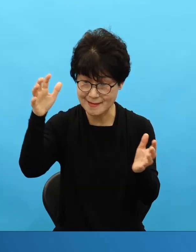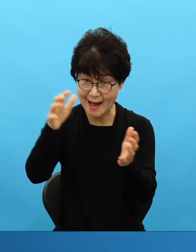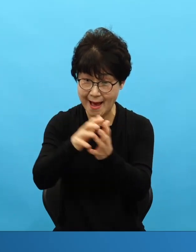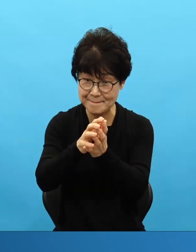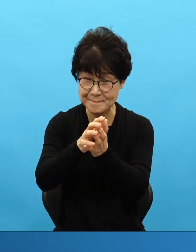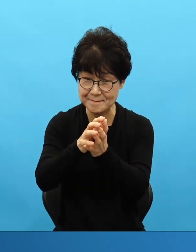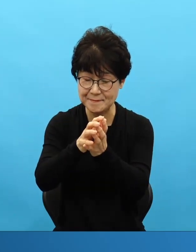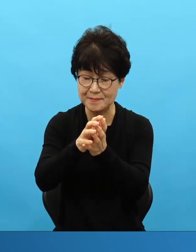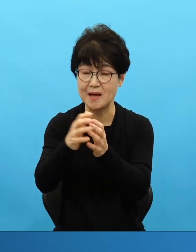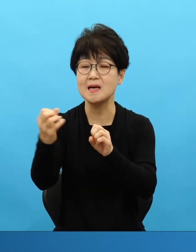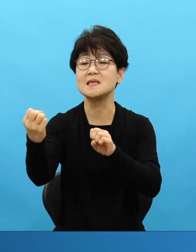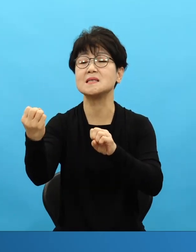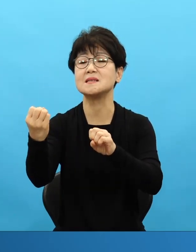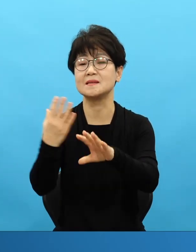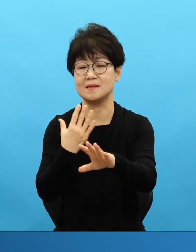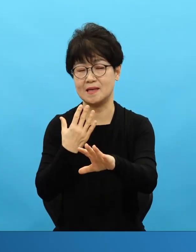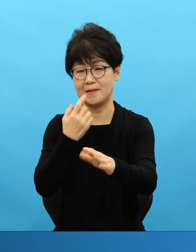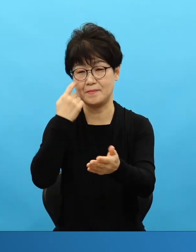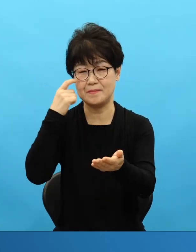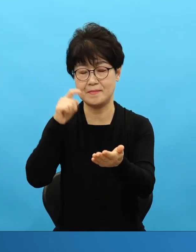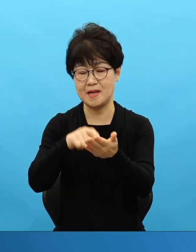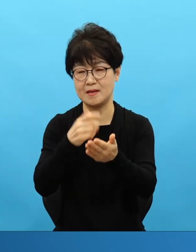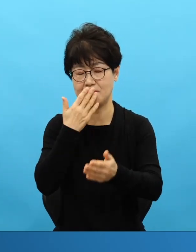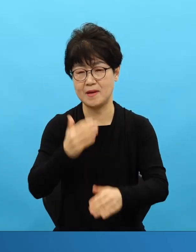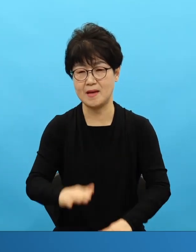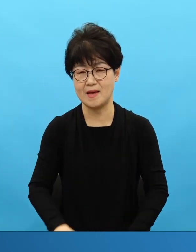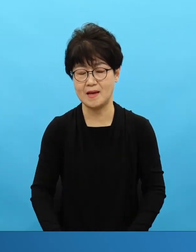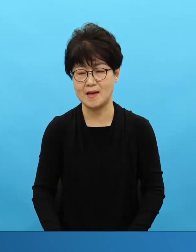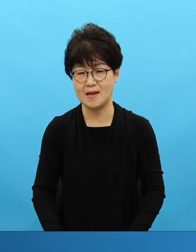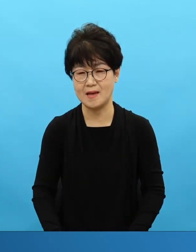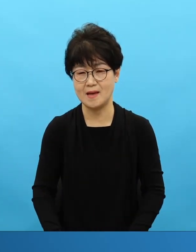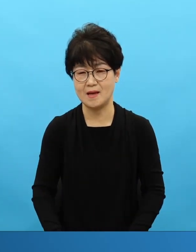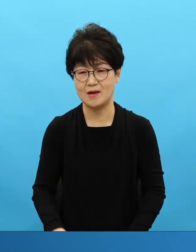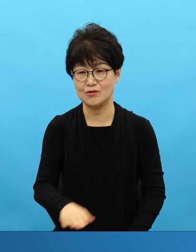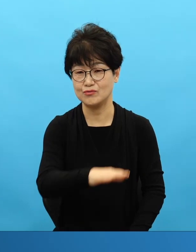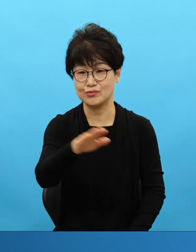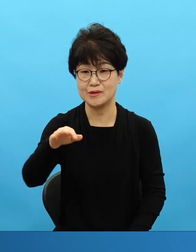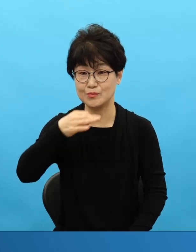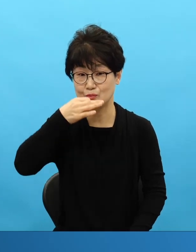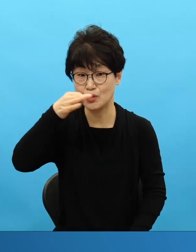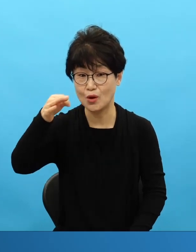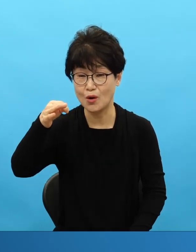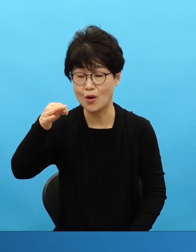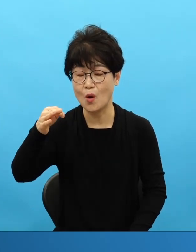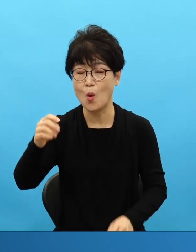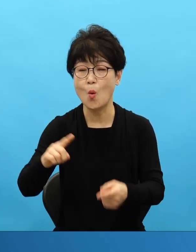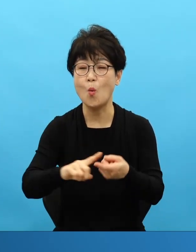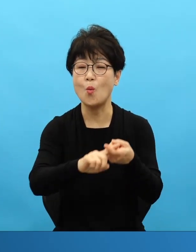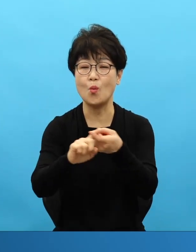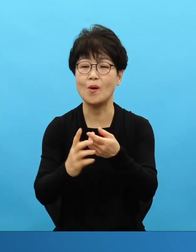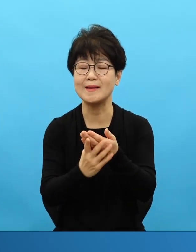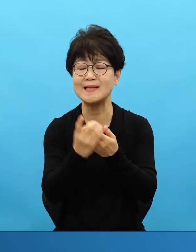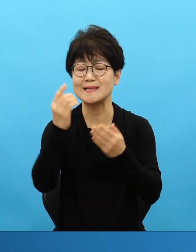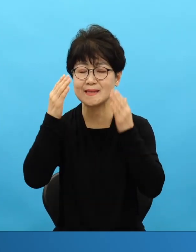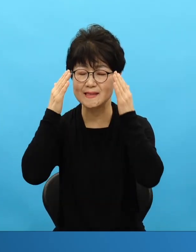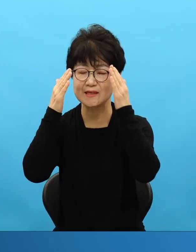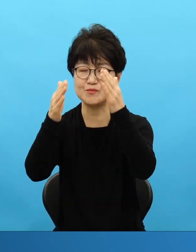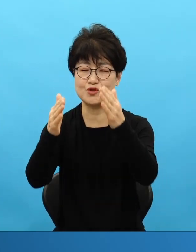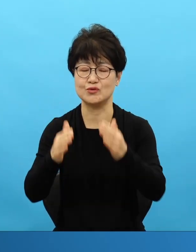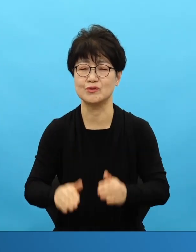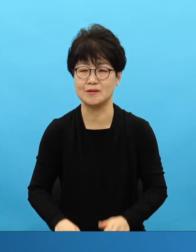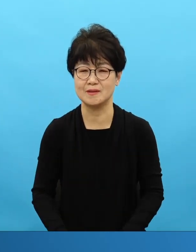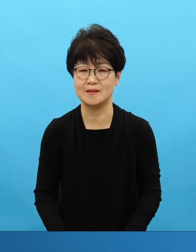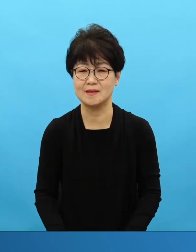그걸 보고 원리에서 집중이다. That is what we call the oneness concentration. 이때